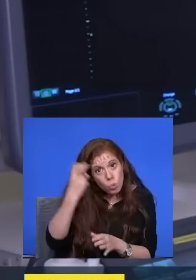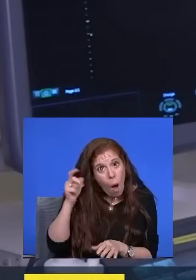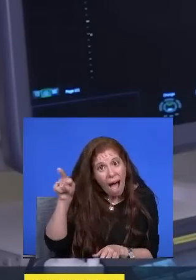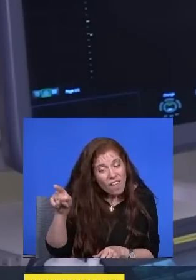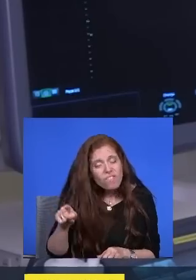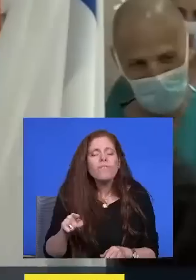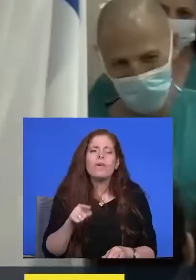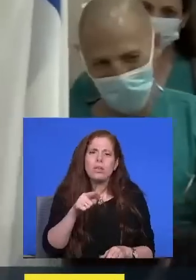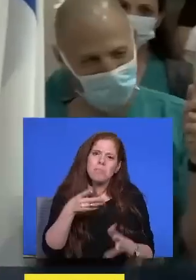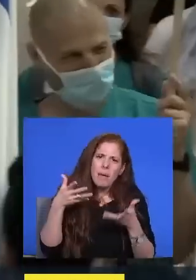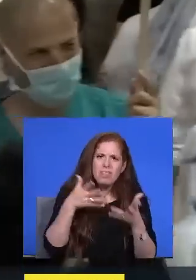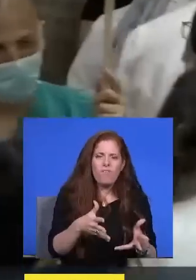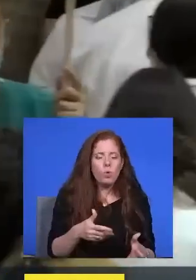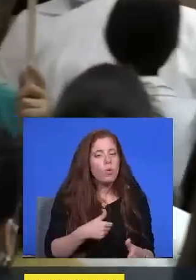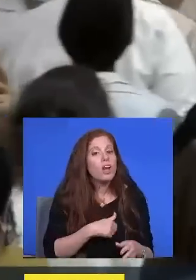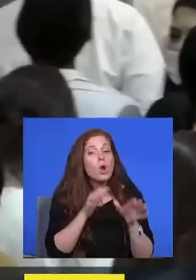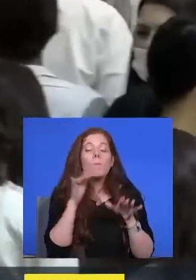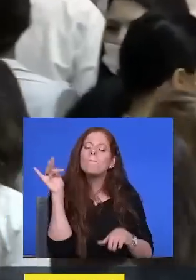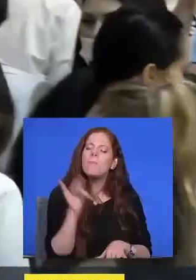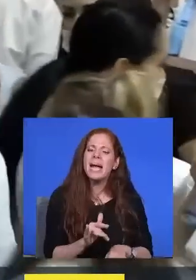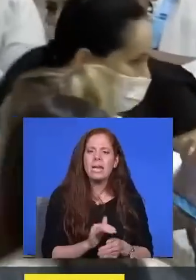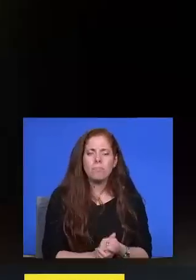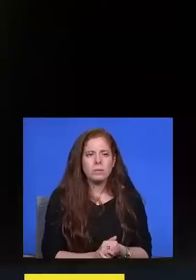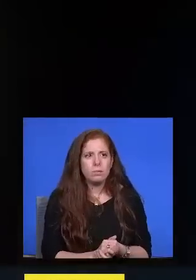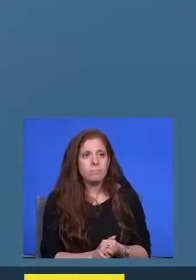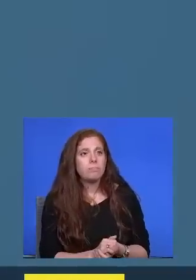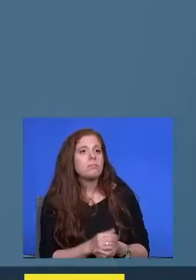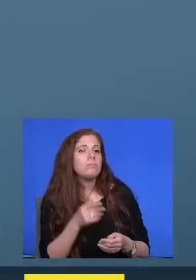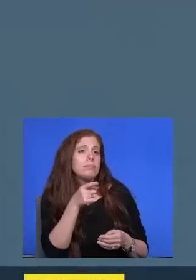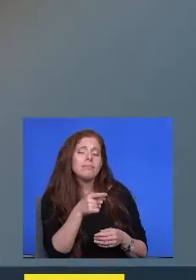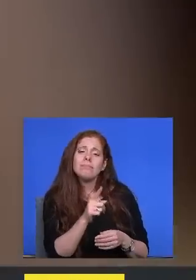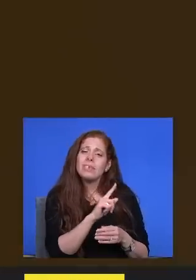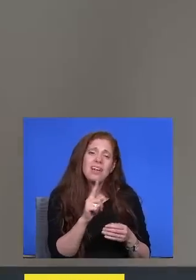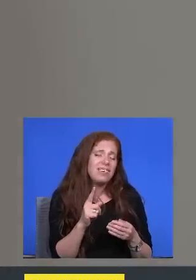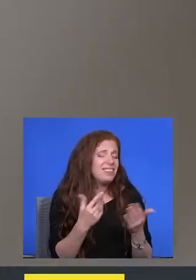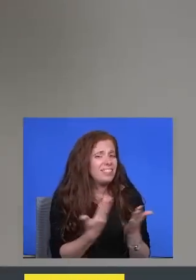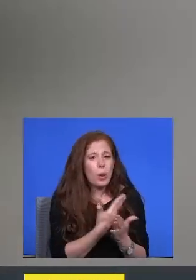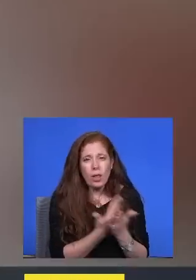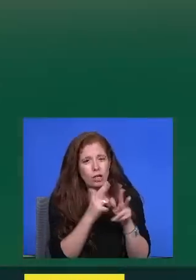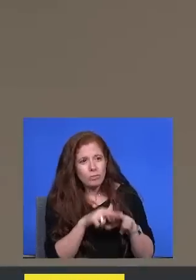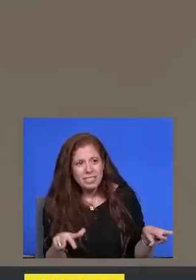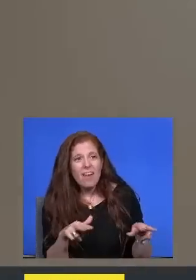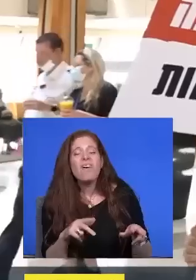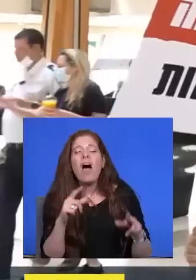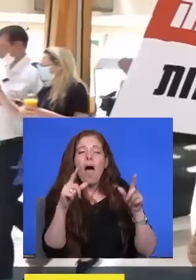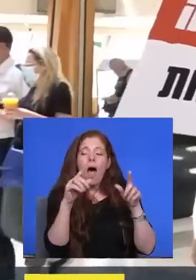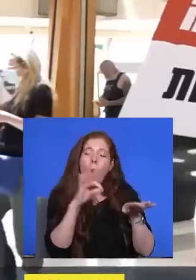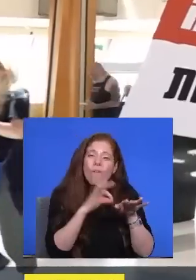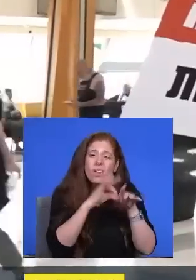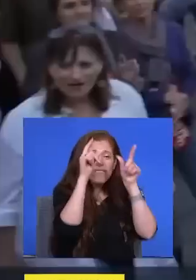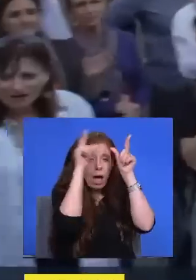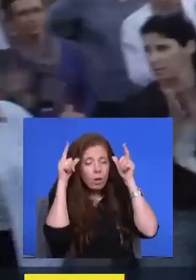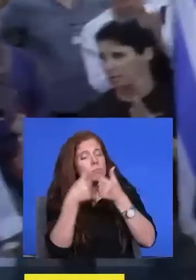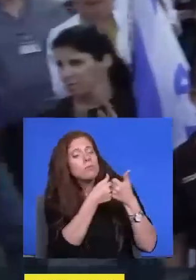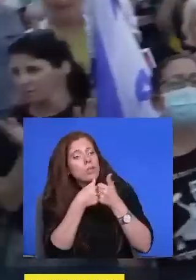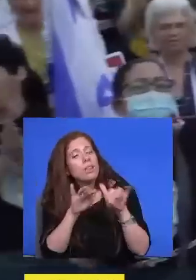זה בתוקף. התופעה של אלימות כלפי צוותים רפואיים אמנם אינה חדשה. הרופאות והאחים מתמודדים איתה חדשות לבקרים. אבל